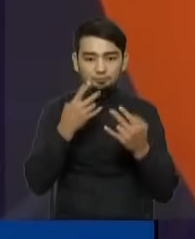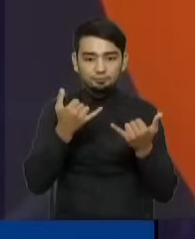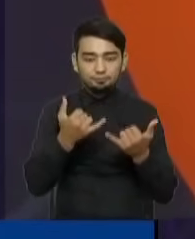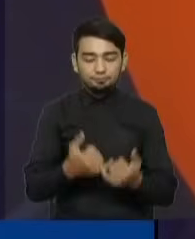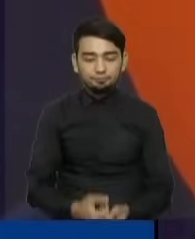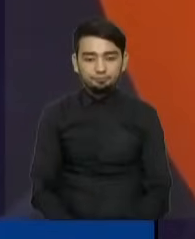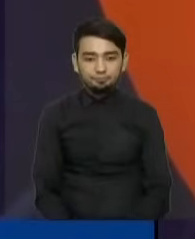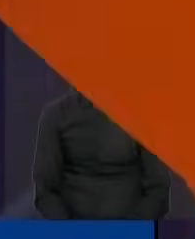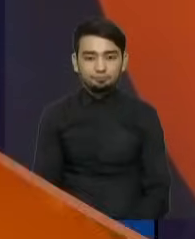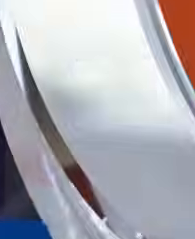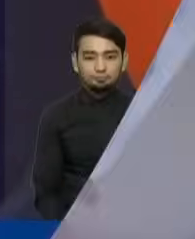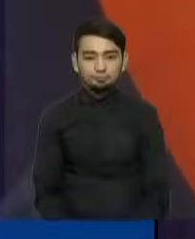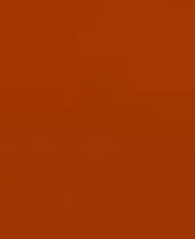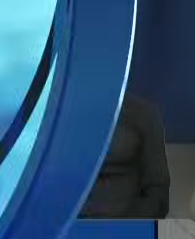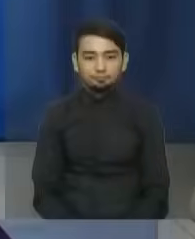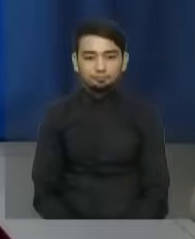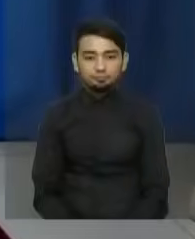сегодня.